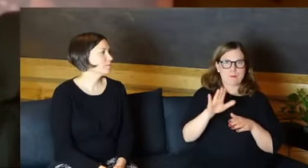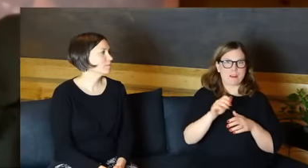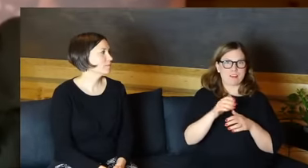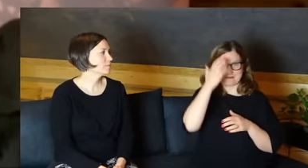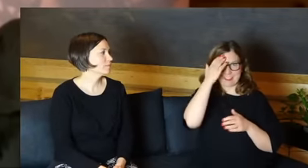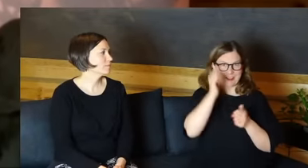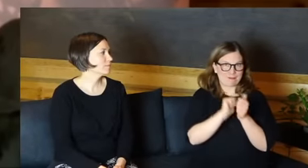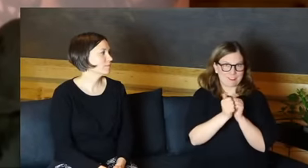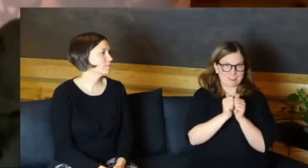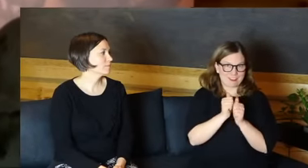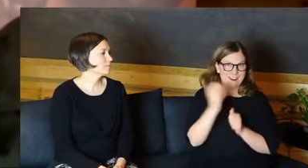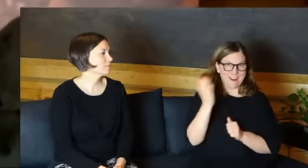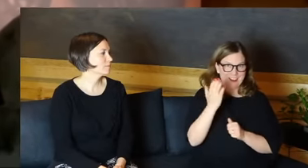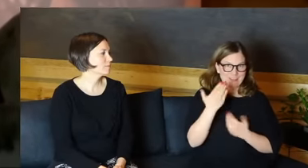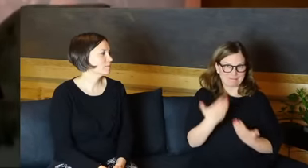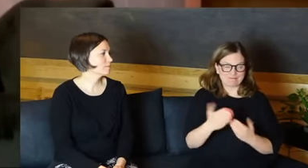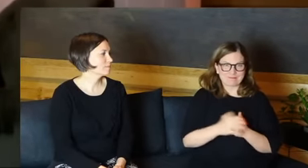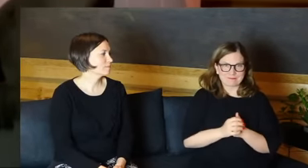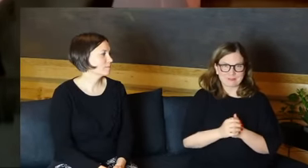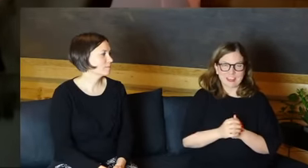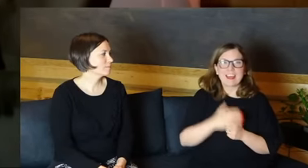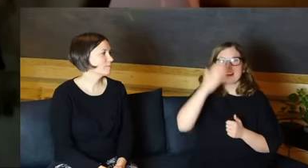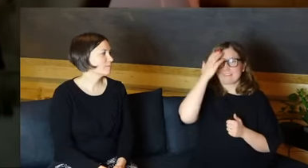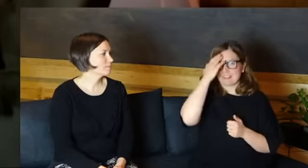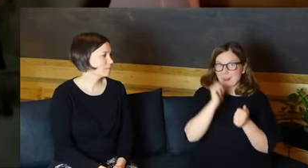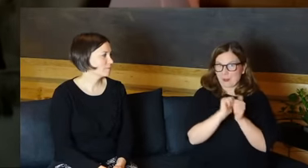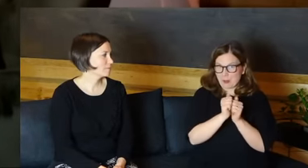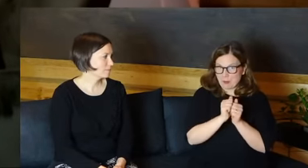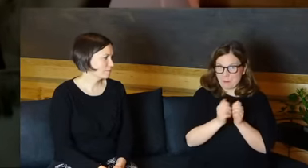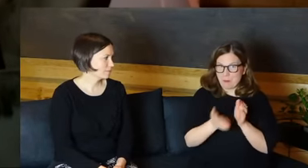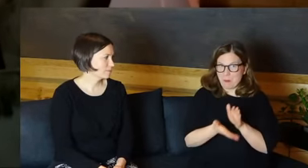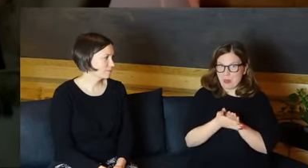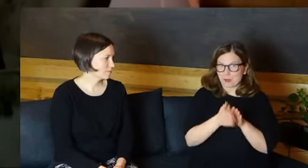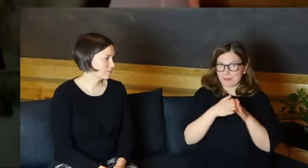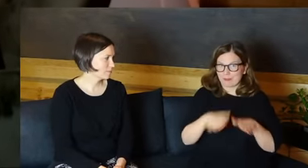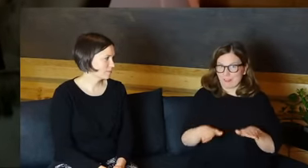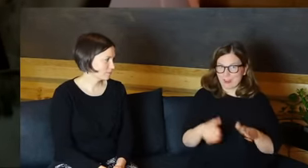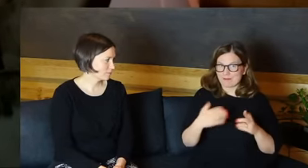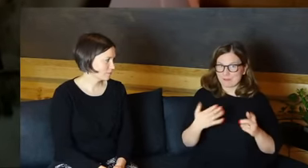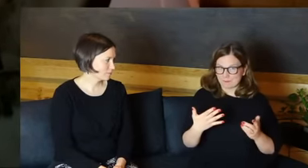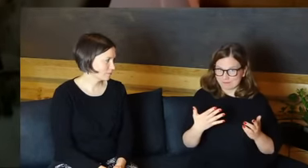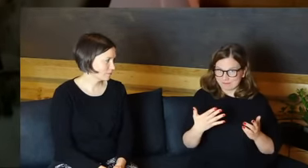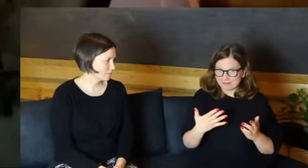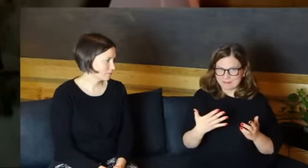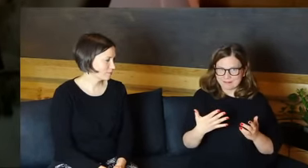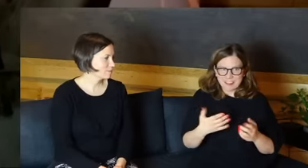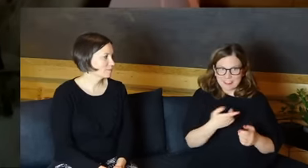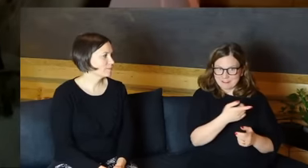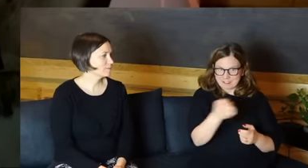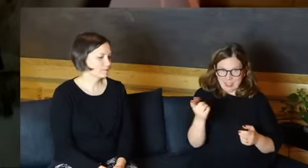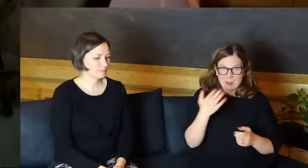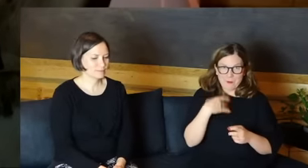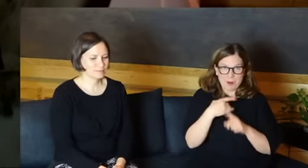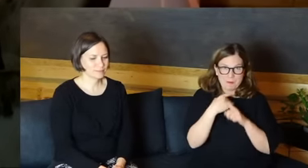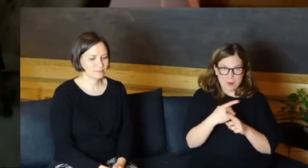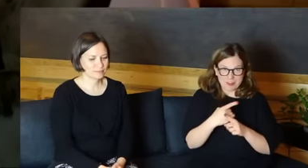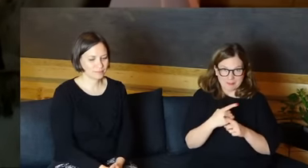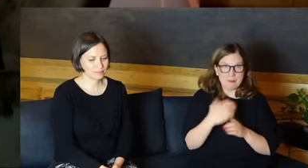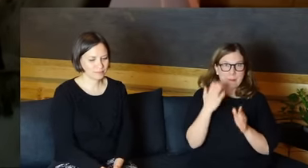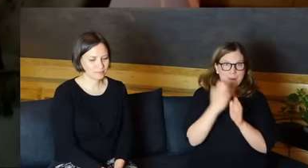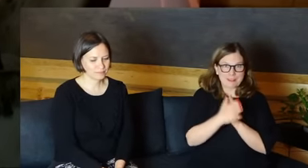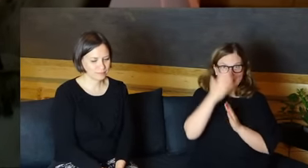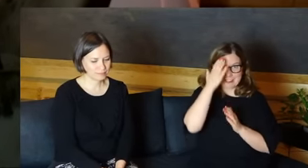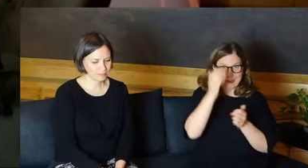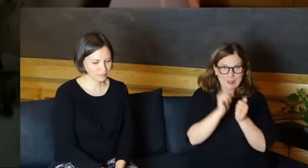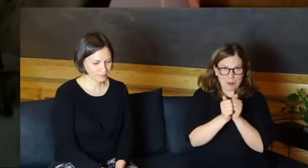eli perustava visa tietokilpailu, joka pidetään tälle osallistuja porukalle, eli